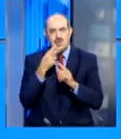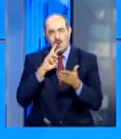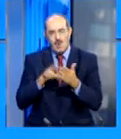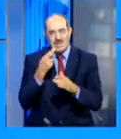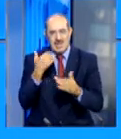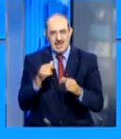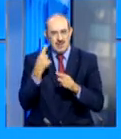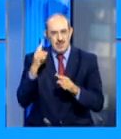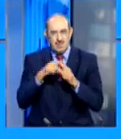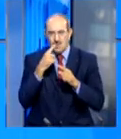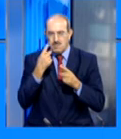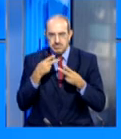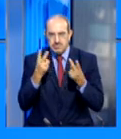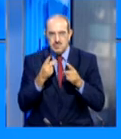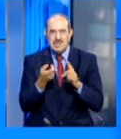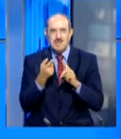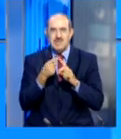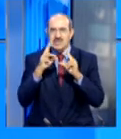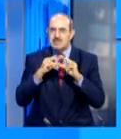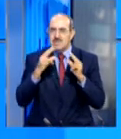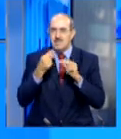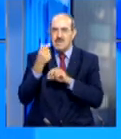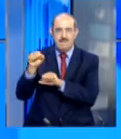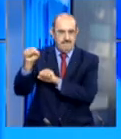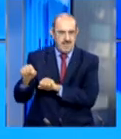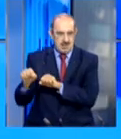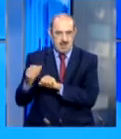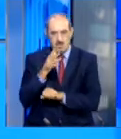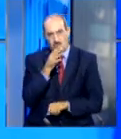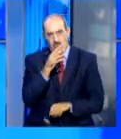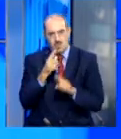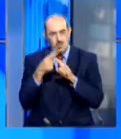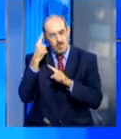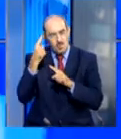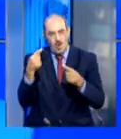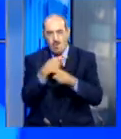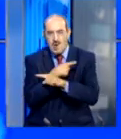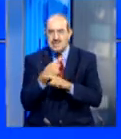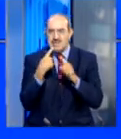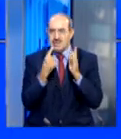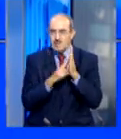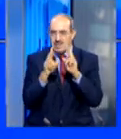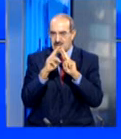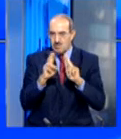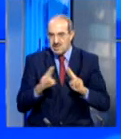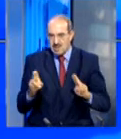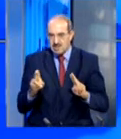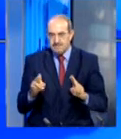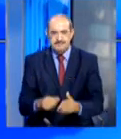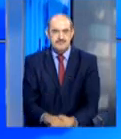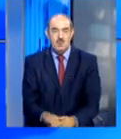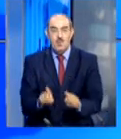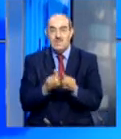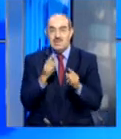الجزائر مبادئها الثابتة وقيمها الراسخة التي لا تحيد عن مواثيق الأمم المتحدة والقانون الدولي،